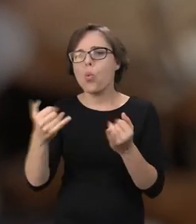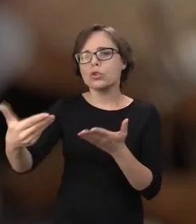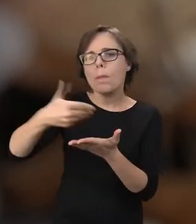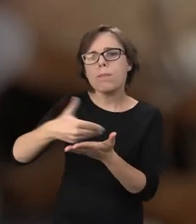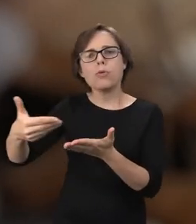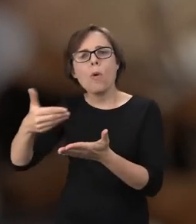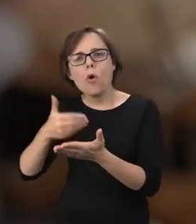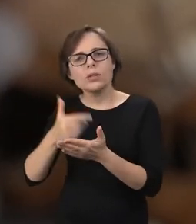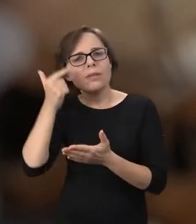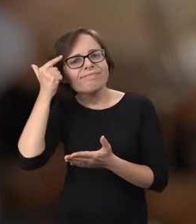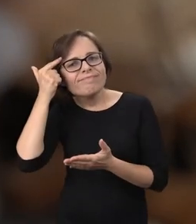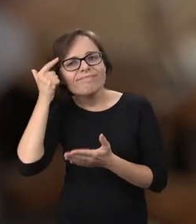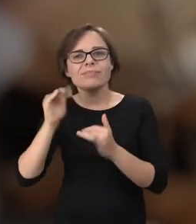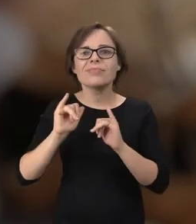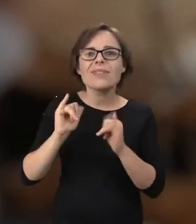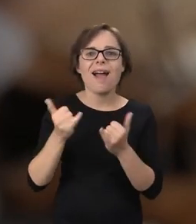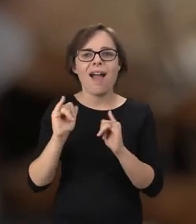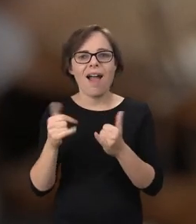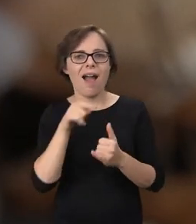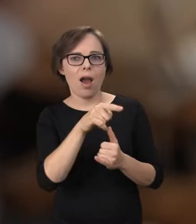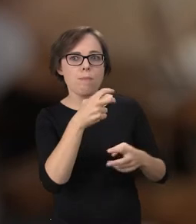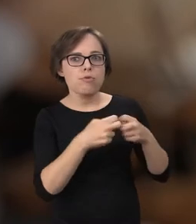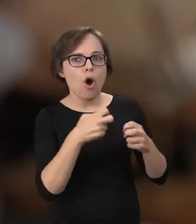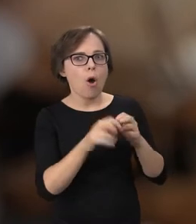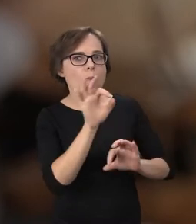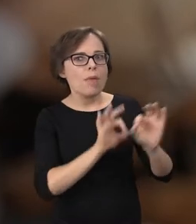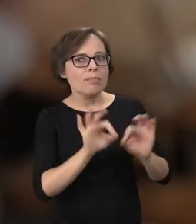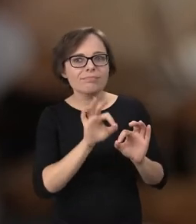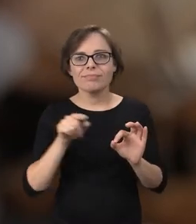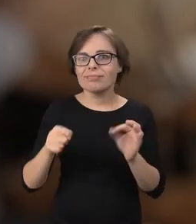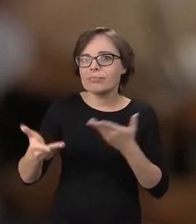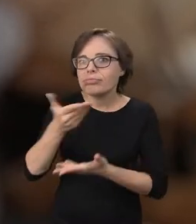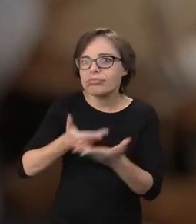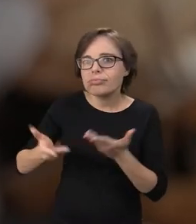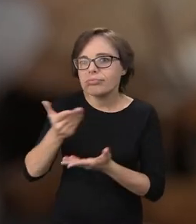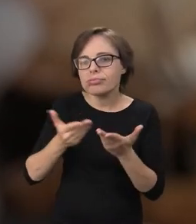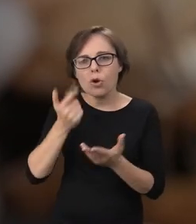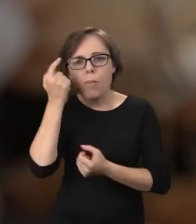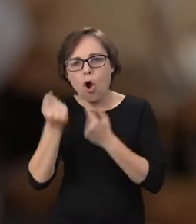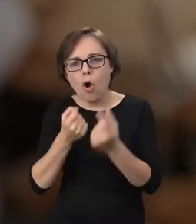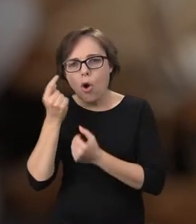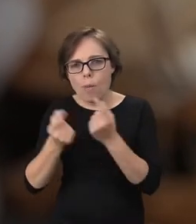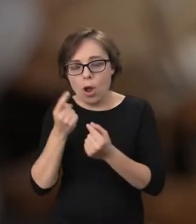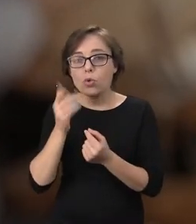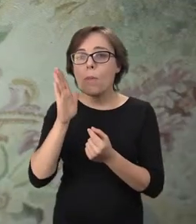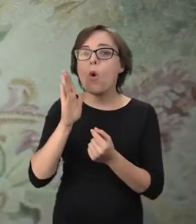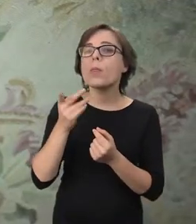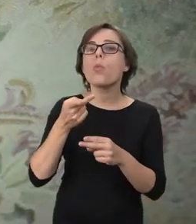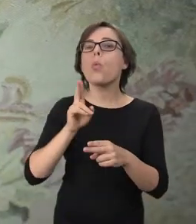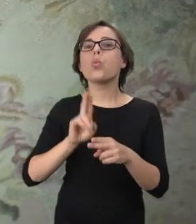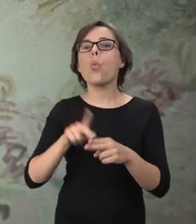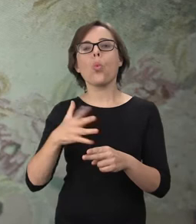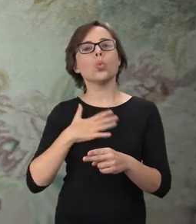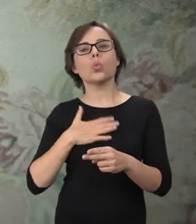padają wtedy propozycje, różne możliwości rozwiązania problemów konserwatorskich i wybieramy wtedy